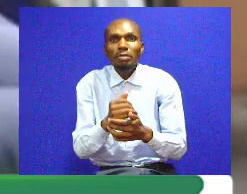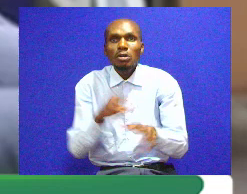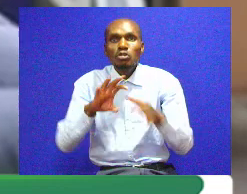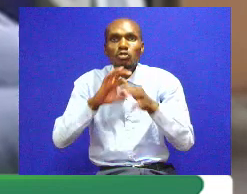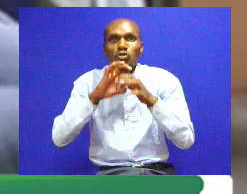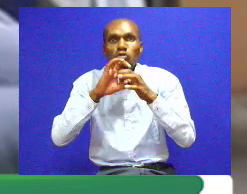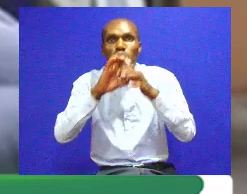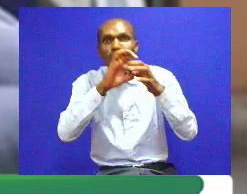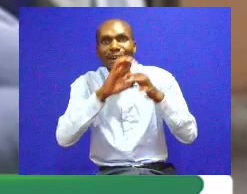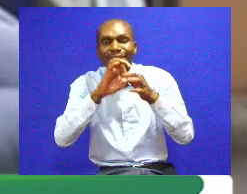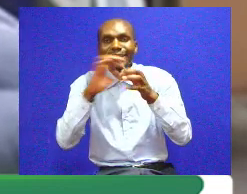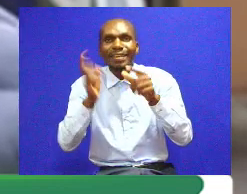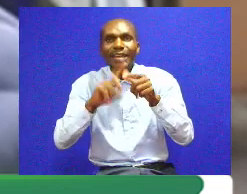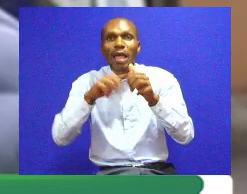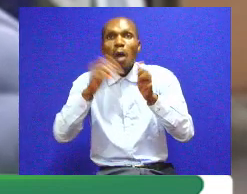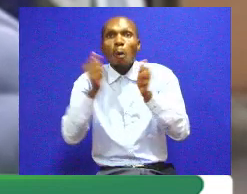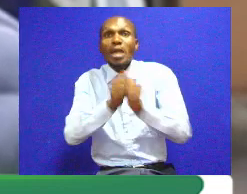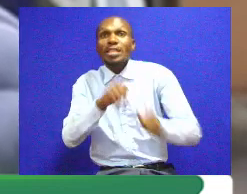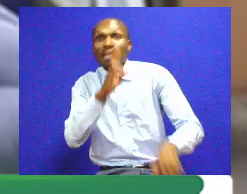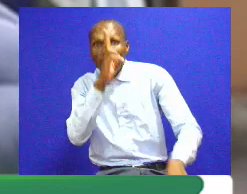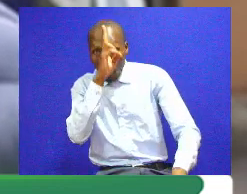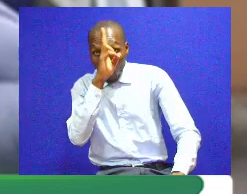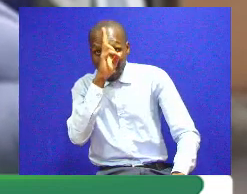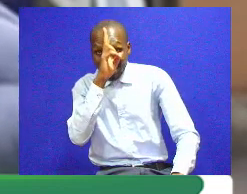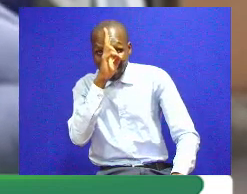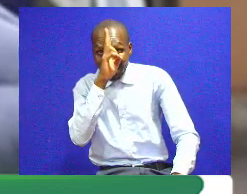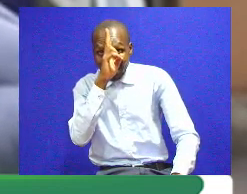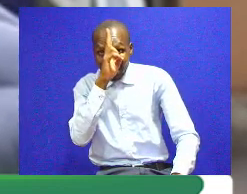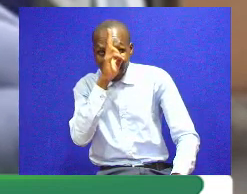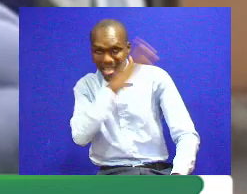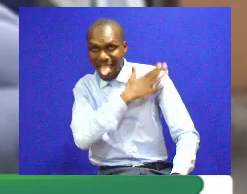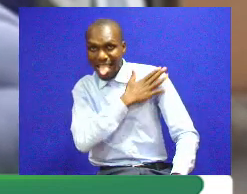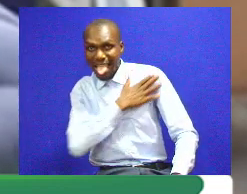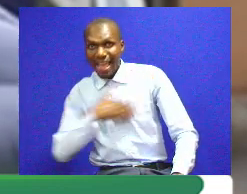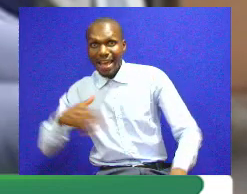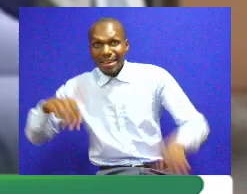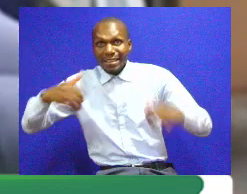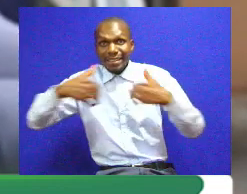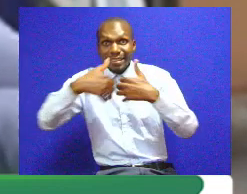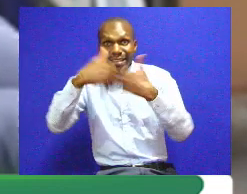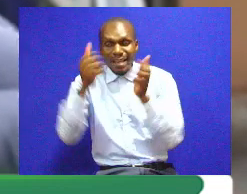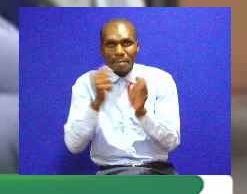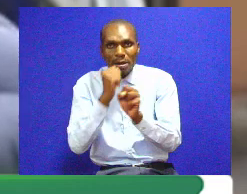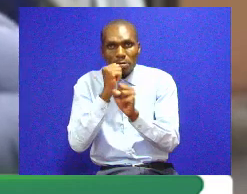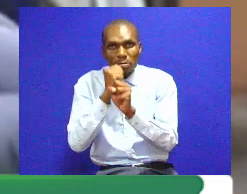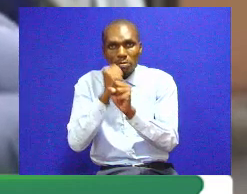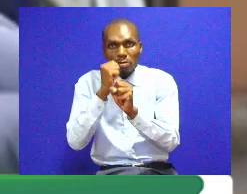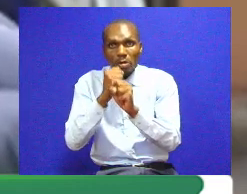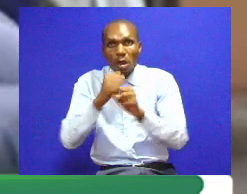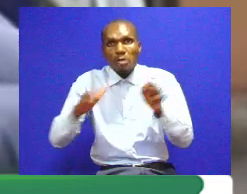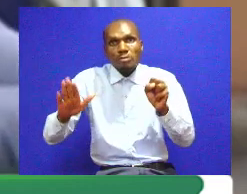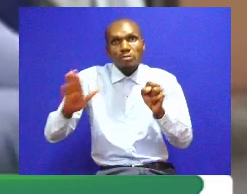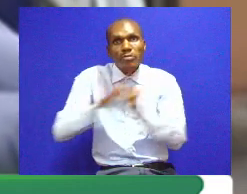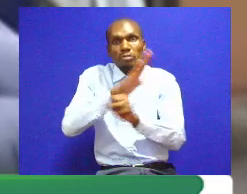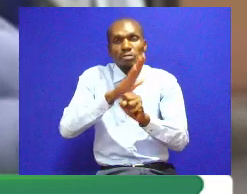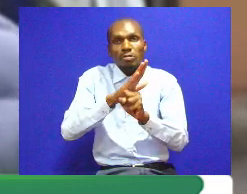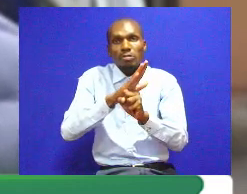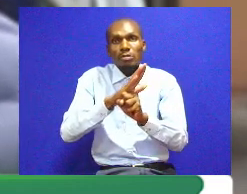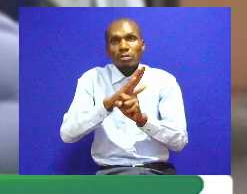cooperating with the police and the company will be conducting a full